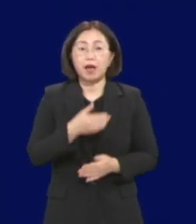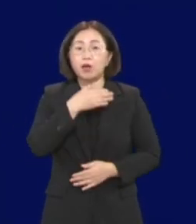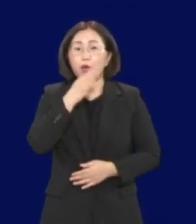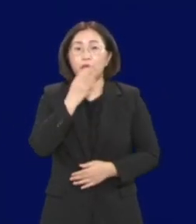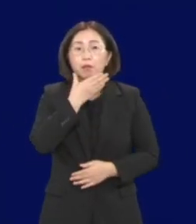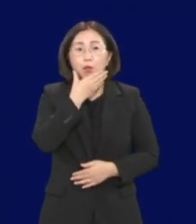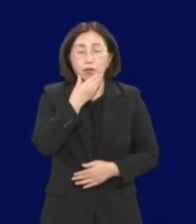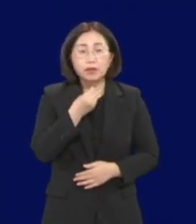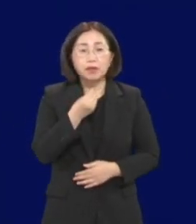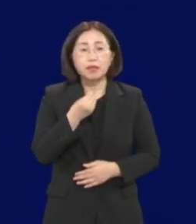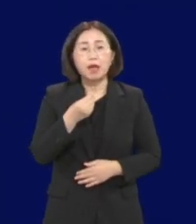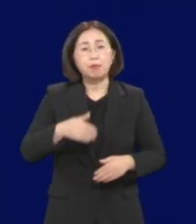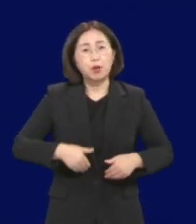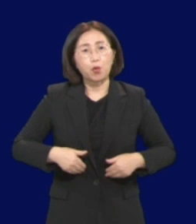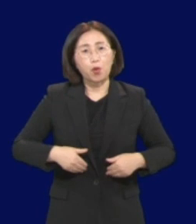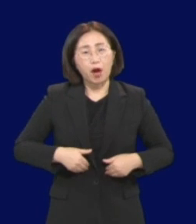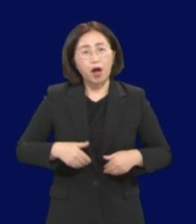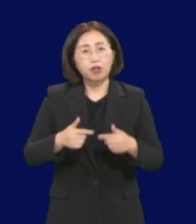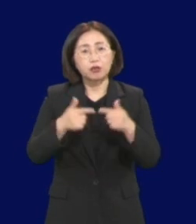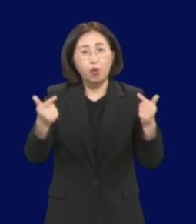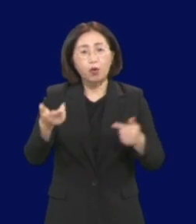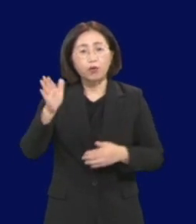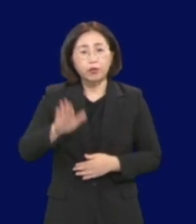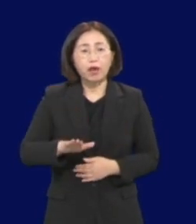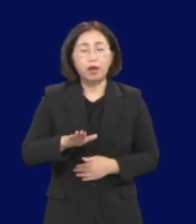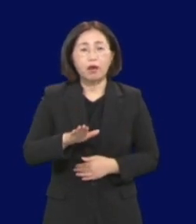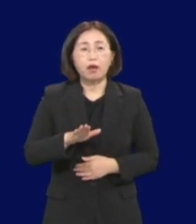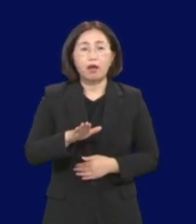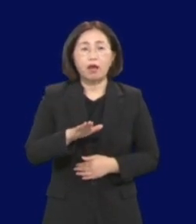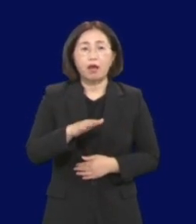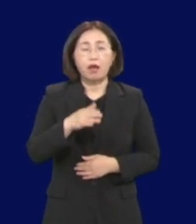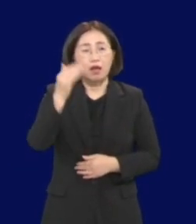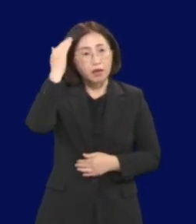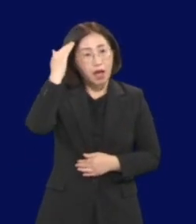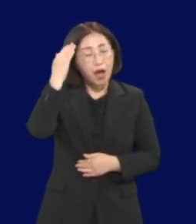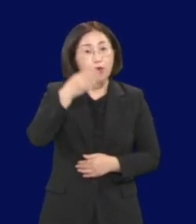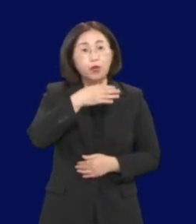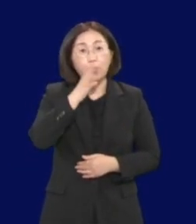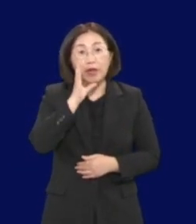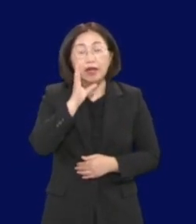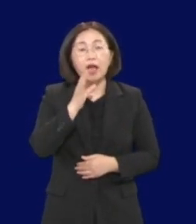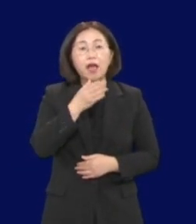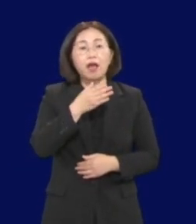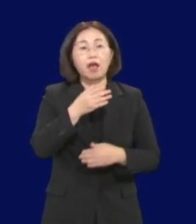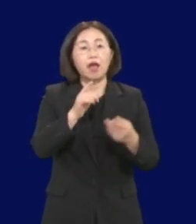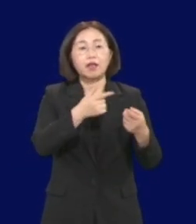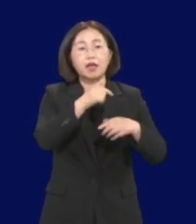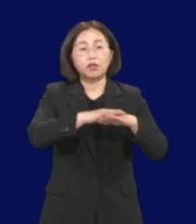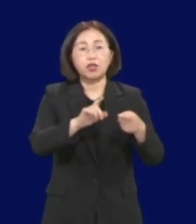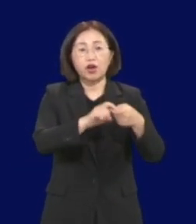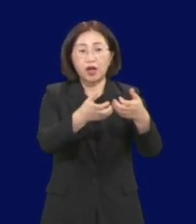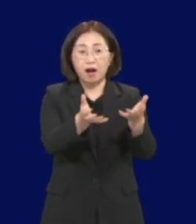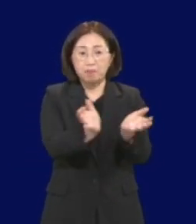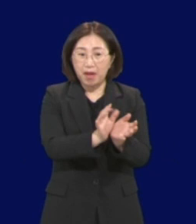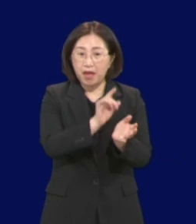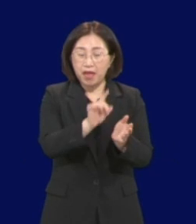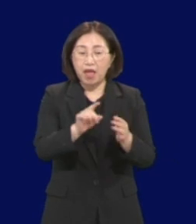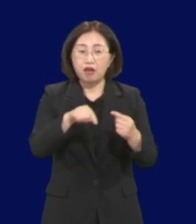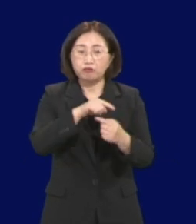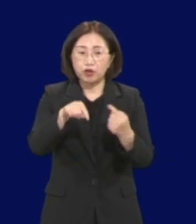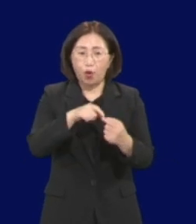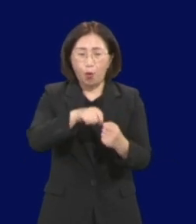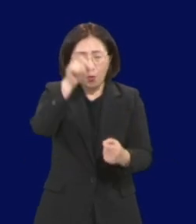수요가 늘어나는 상황에서 대한 노인회의 독점 운영은 서비스에 정체로 이어졌고 민간 유탁 사업이 추구하는